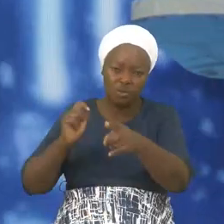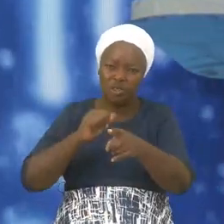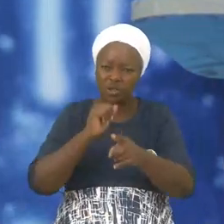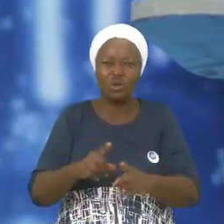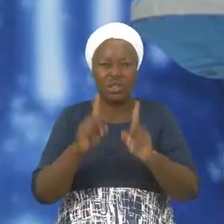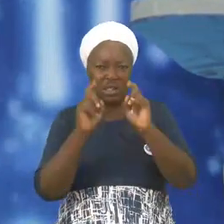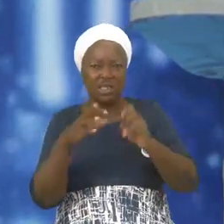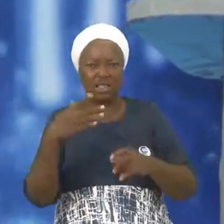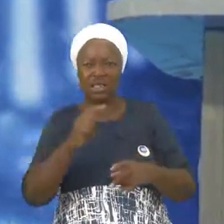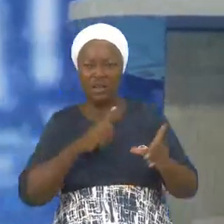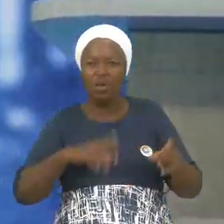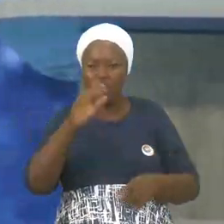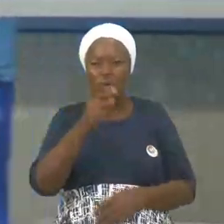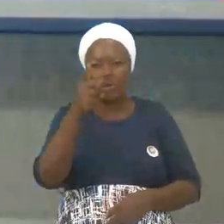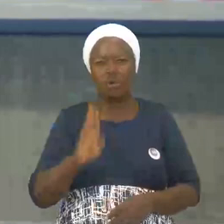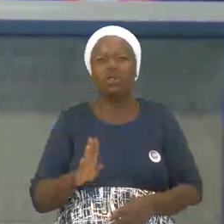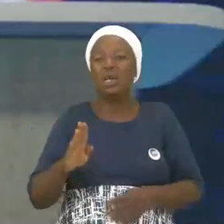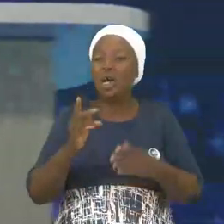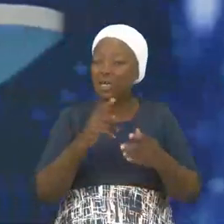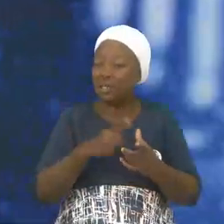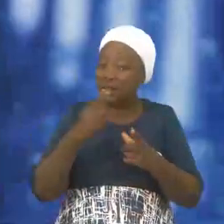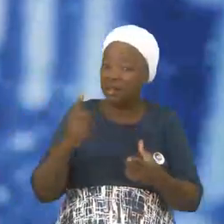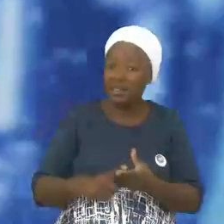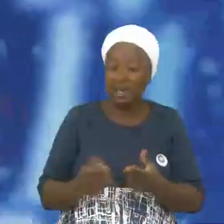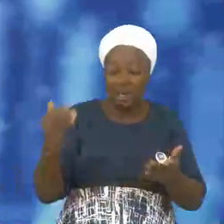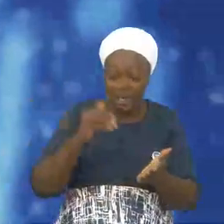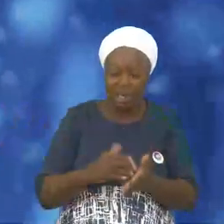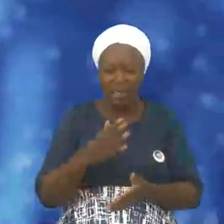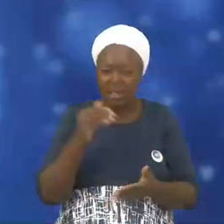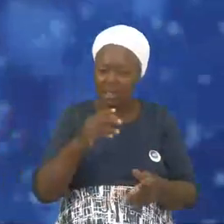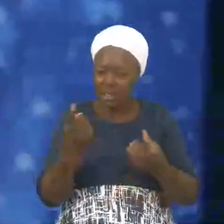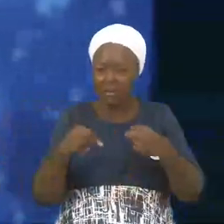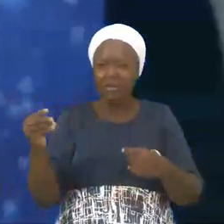également écrit, tu ne tenteras point l'Éternel, ton Dieu.